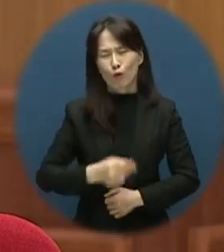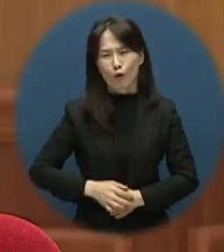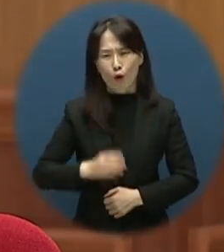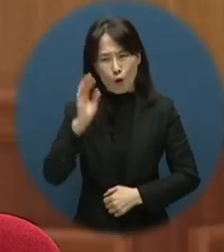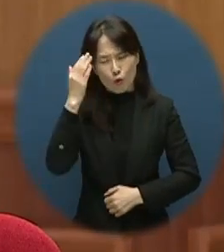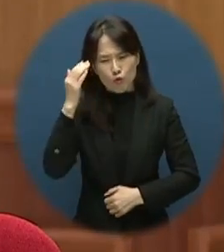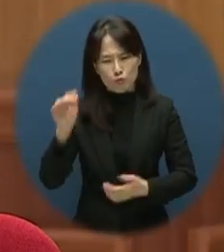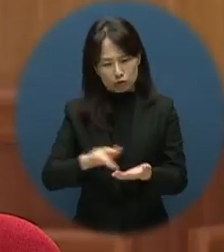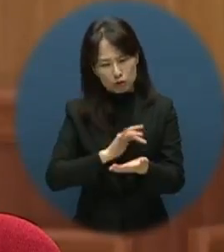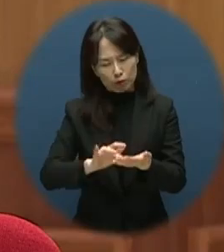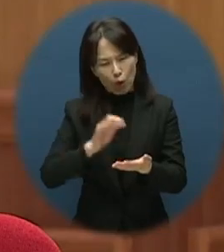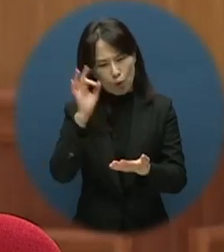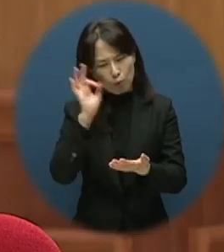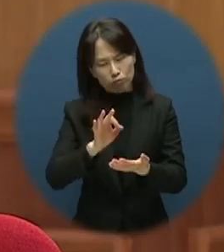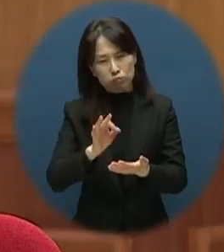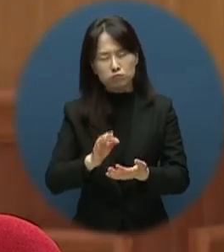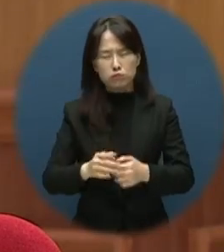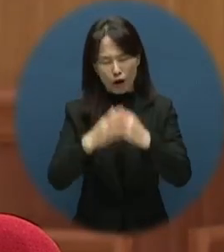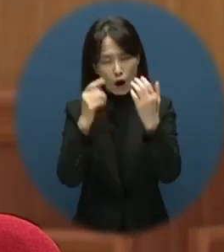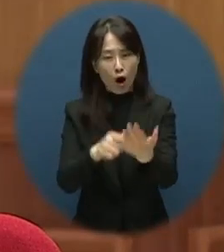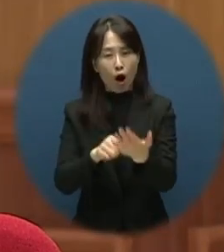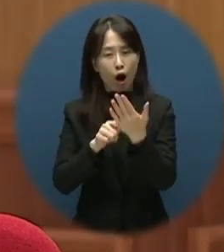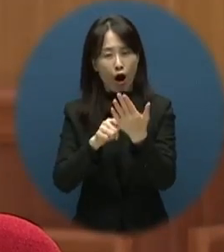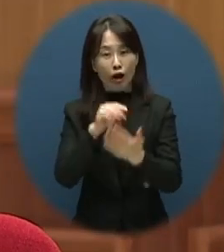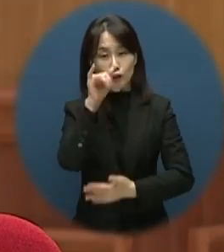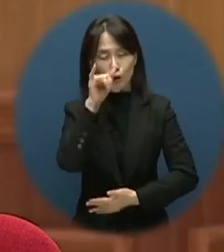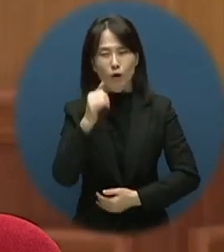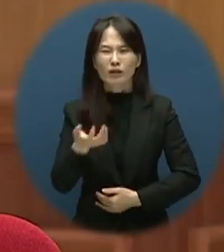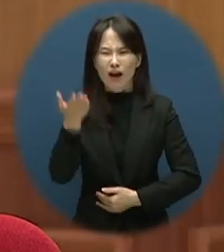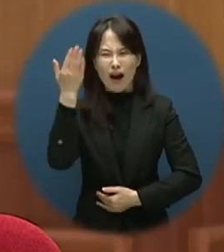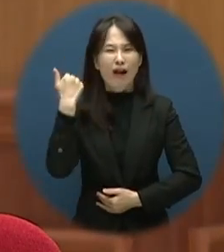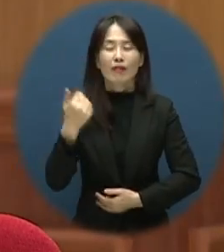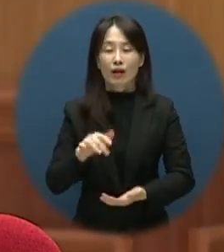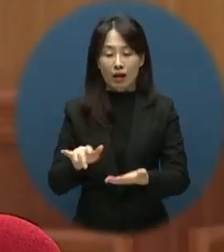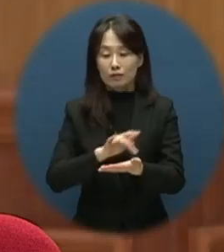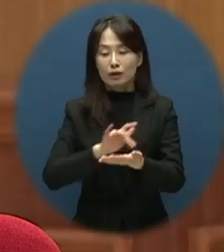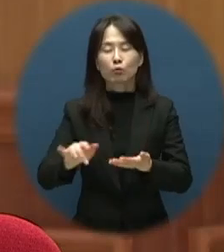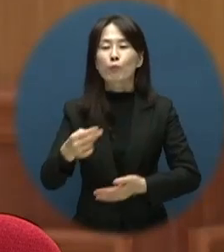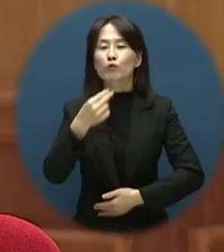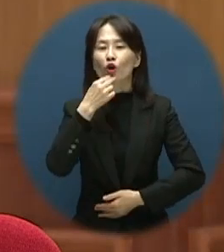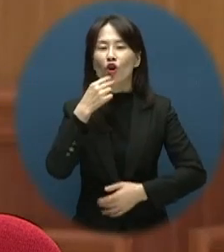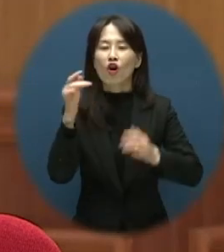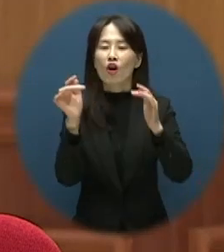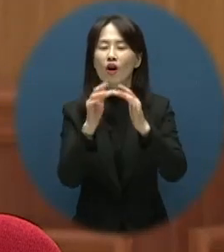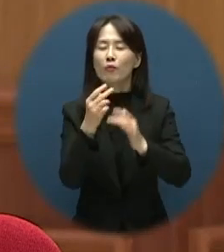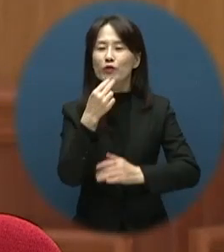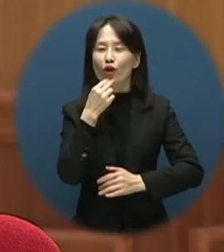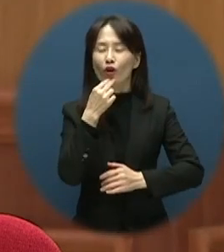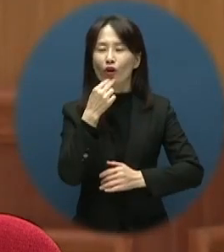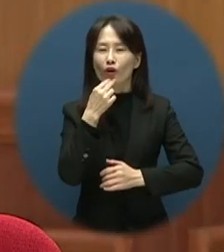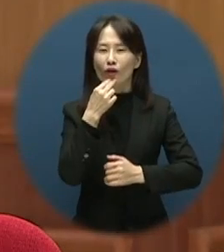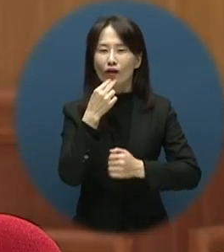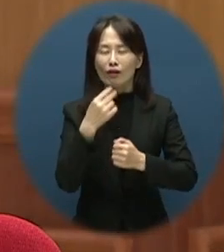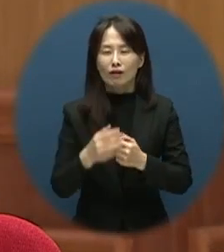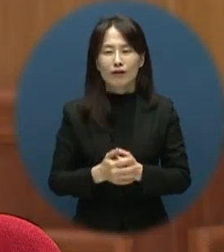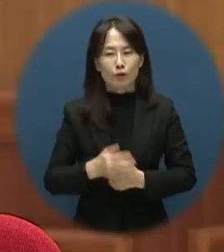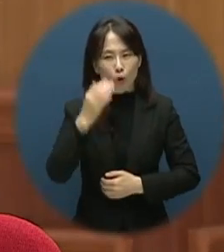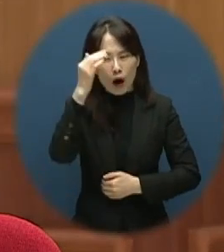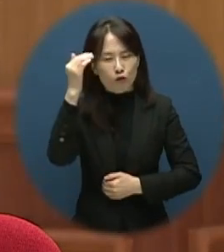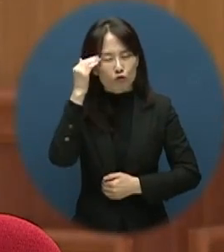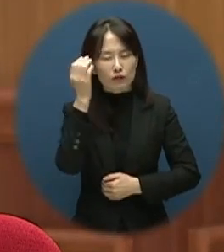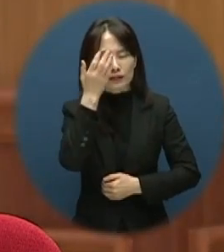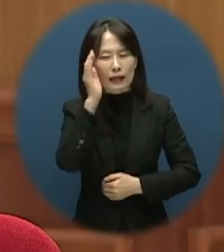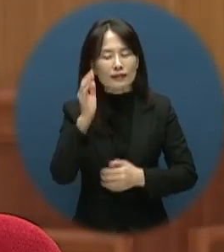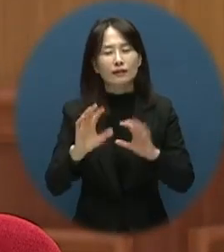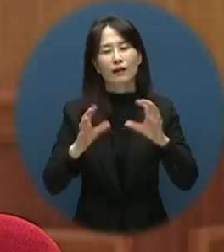인터넷 검색하면 예, 다 나오는데 예. 그 당시에는 그런 거 전혀 없고 예. 거기다가 많이 알려지진 않은 나라니까